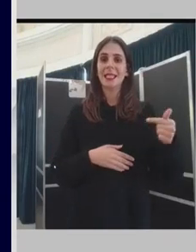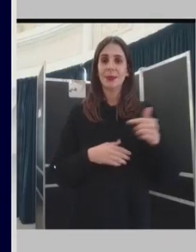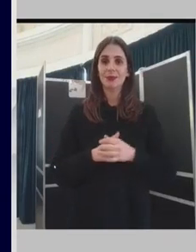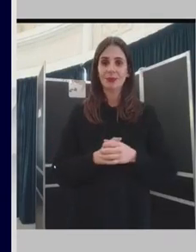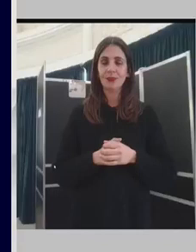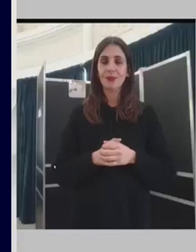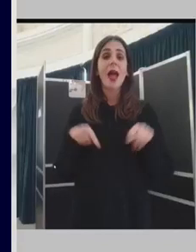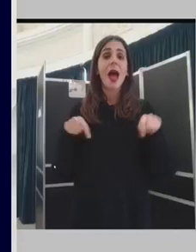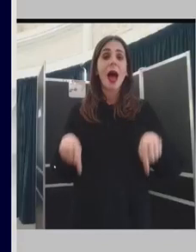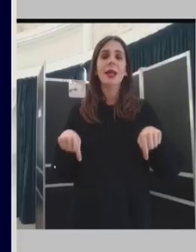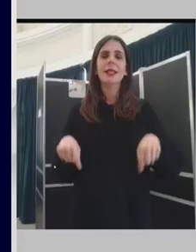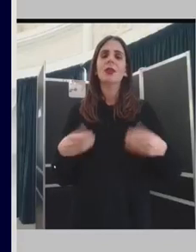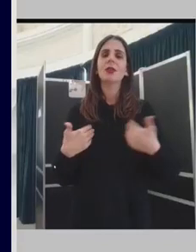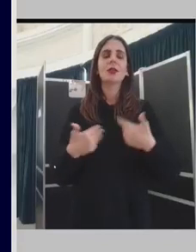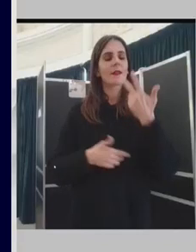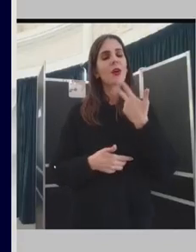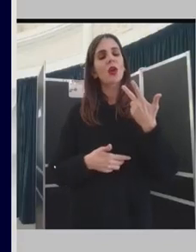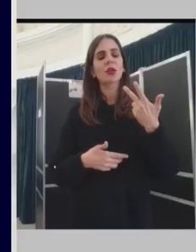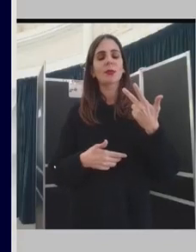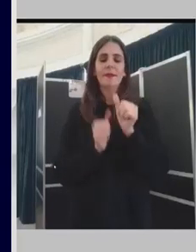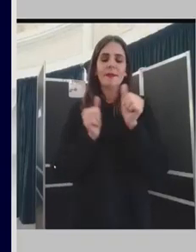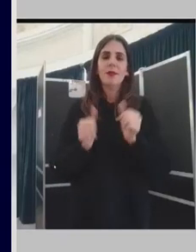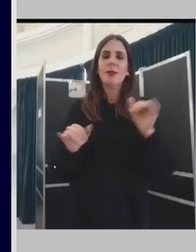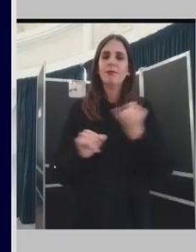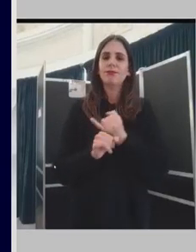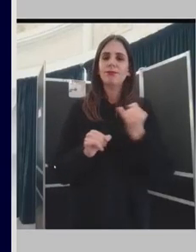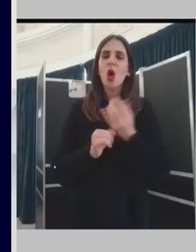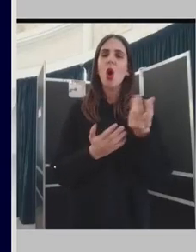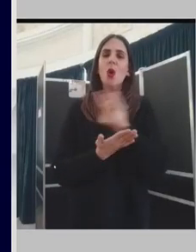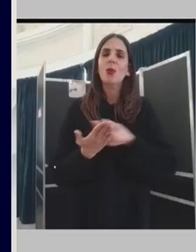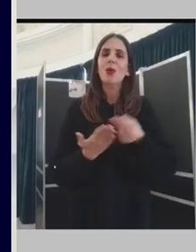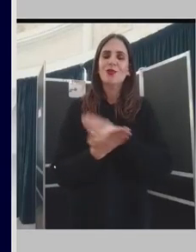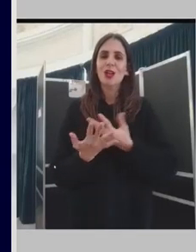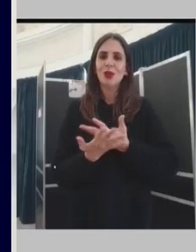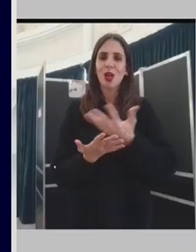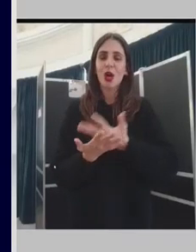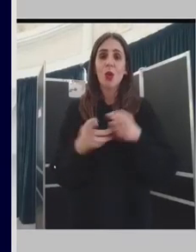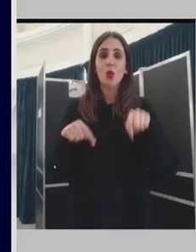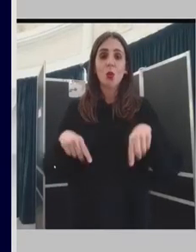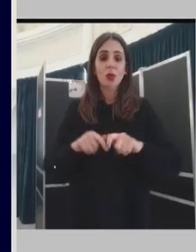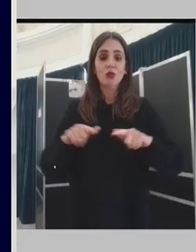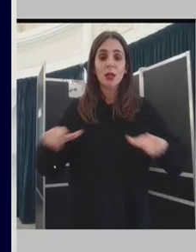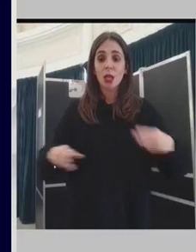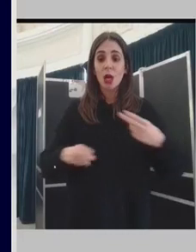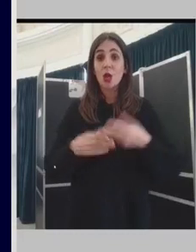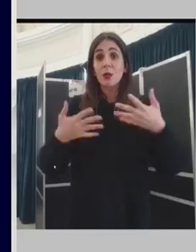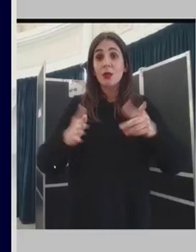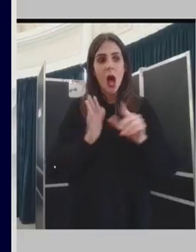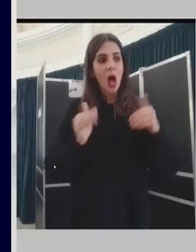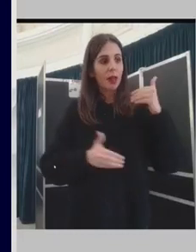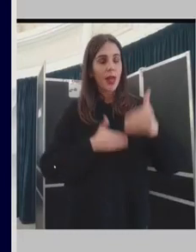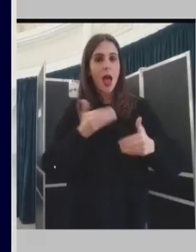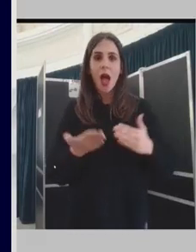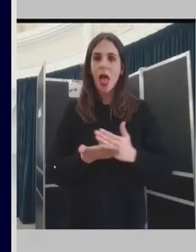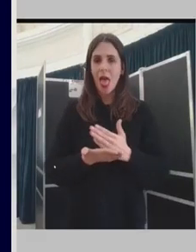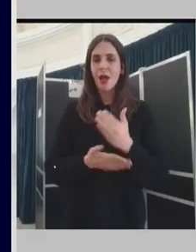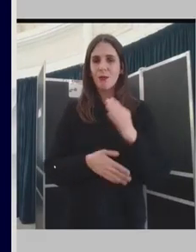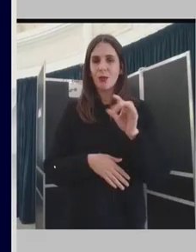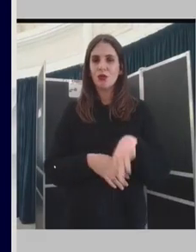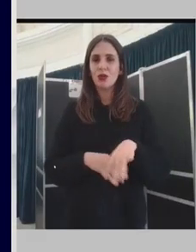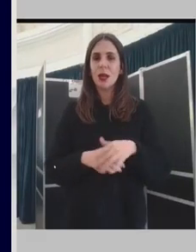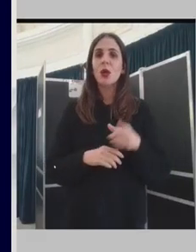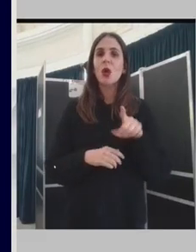Adesso volevo parlare in modo particolare di un progetto che qui a Roma sta andando avanti molto molto bene. Devono esserci anche i colleghi